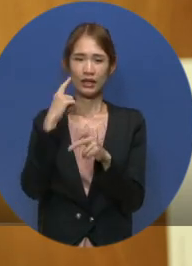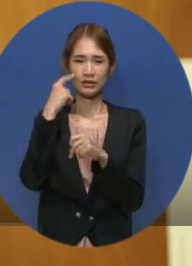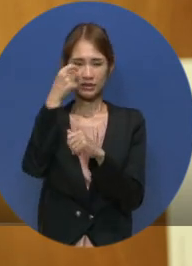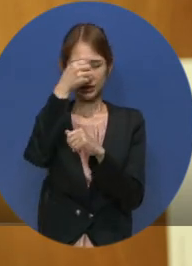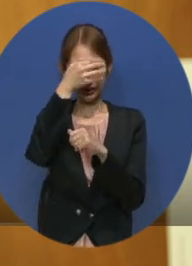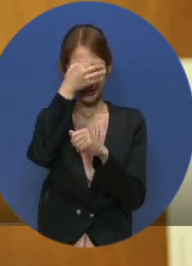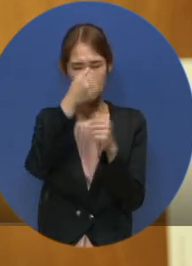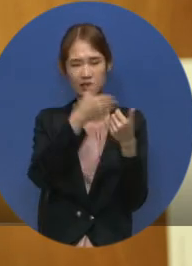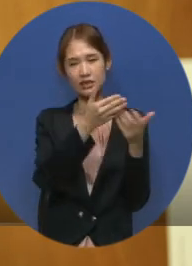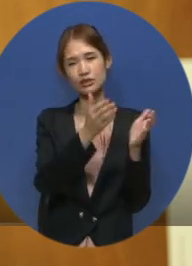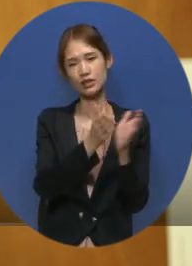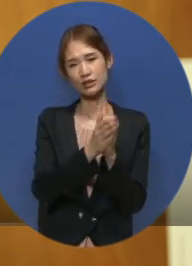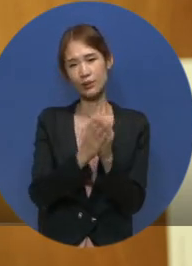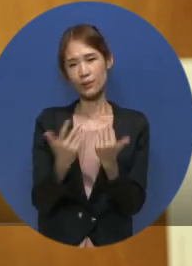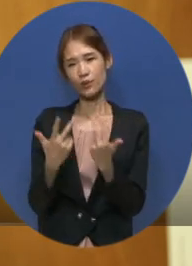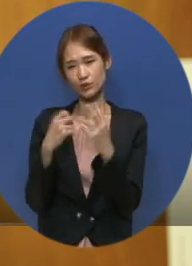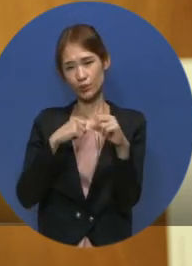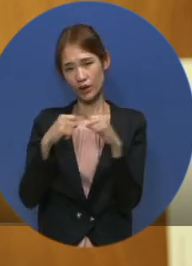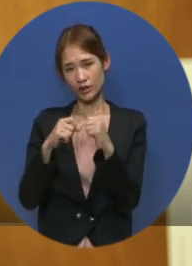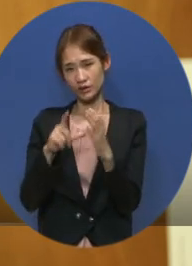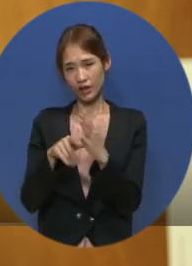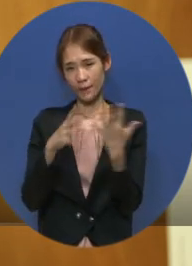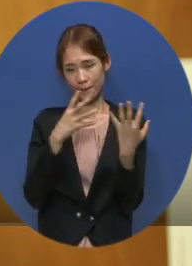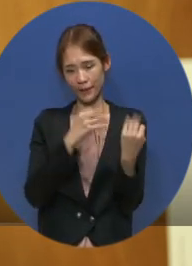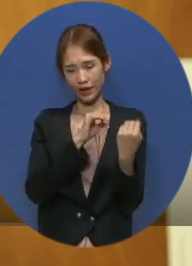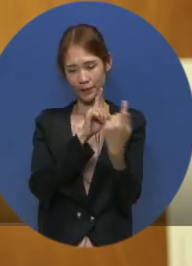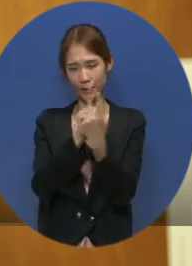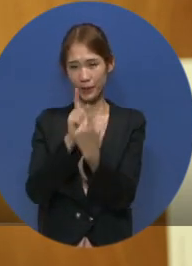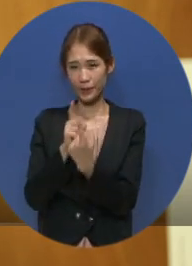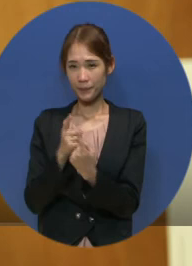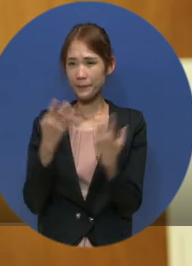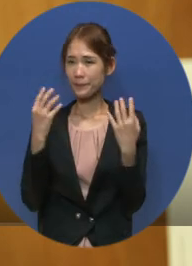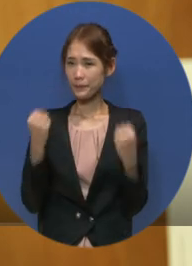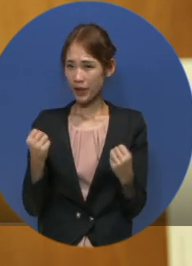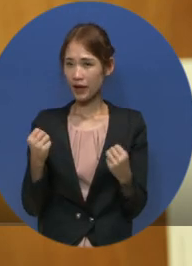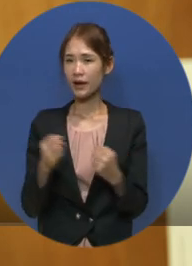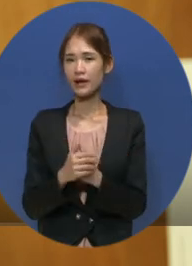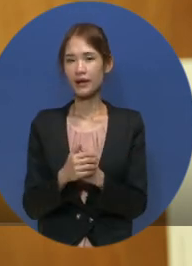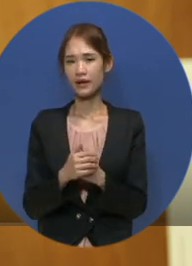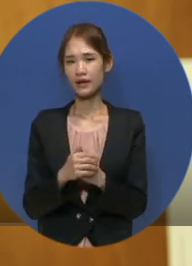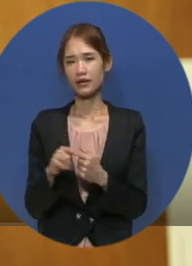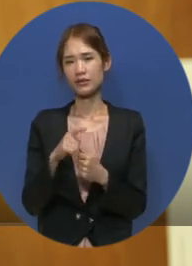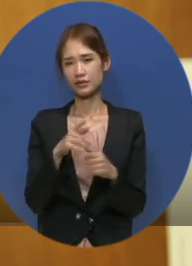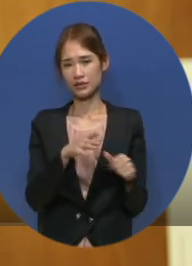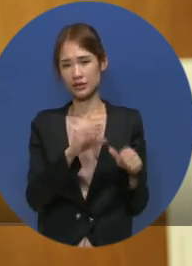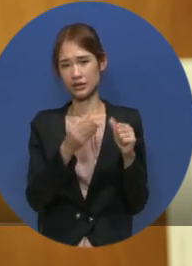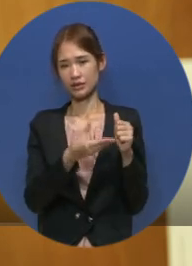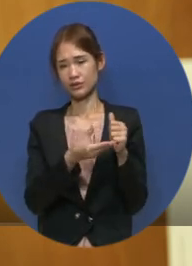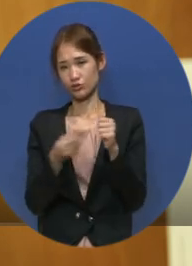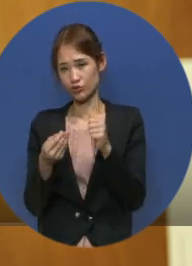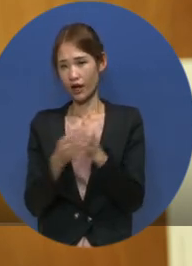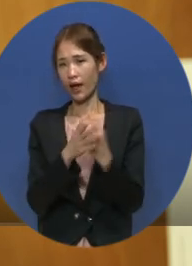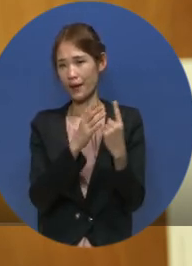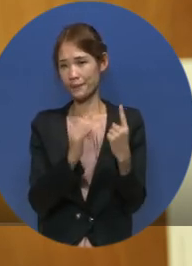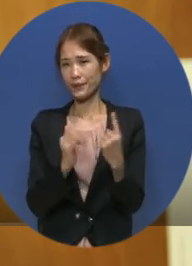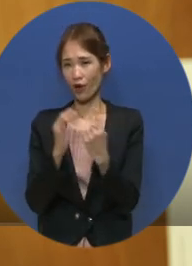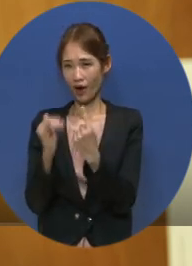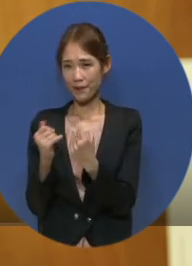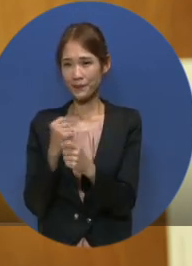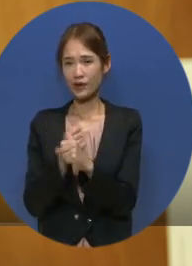예술 장애 예술 단체에서 제가 봉사 활동할 때 많이 봐왔던 분들인데요. 거기서 이제 제가 스카웃을 이제 하나씩 해온